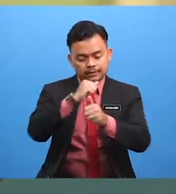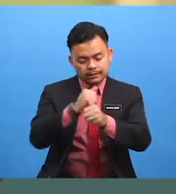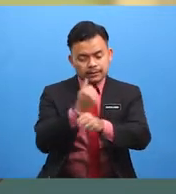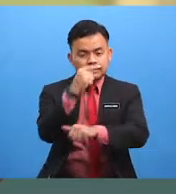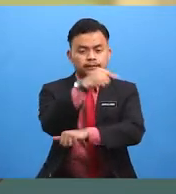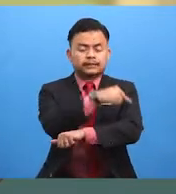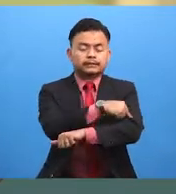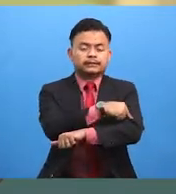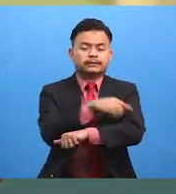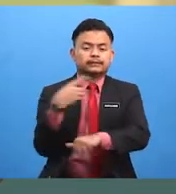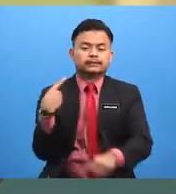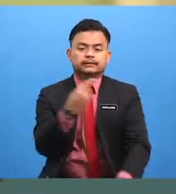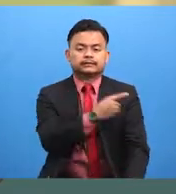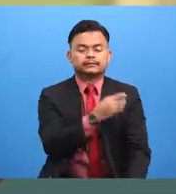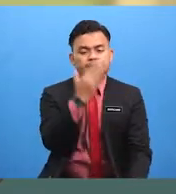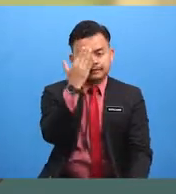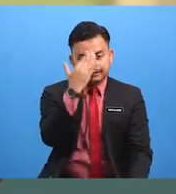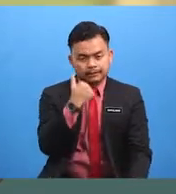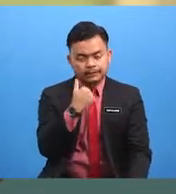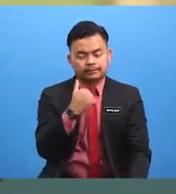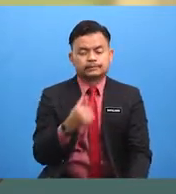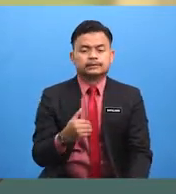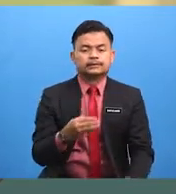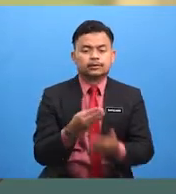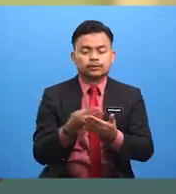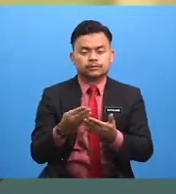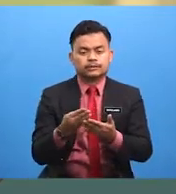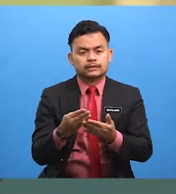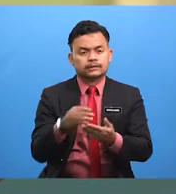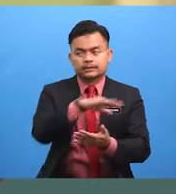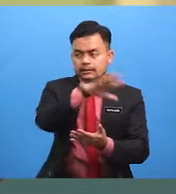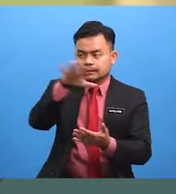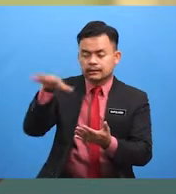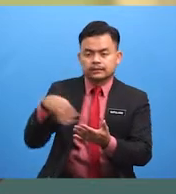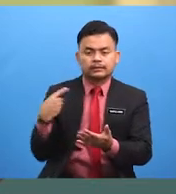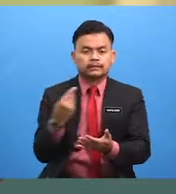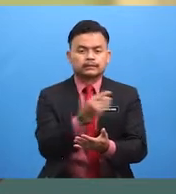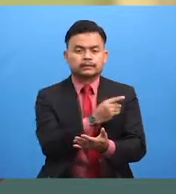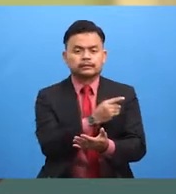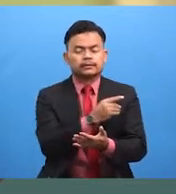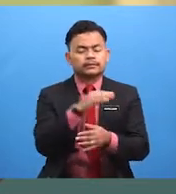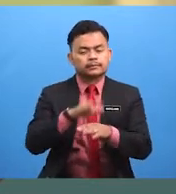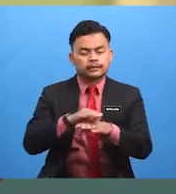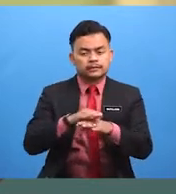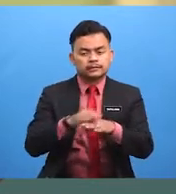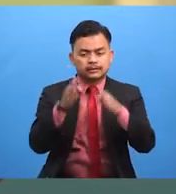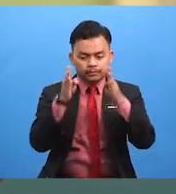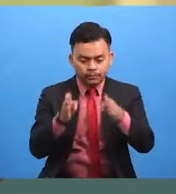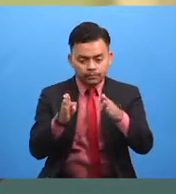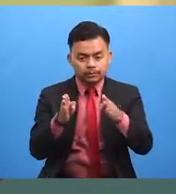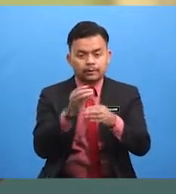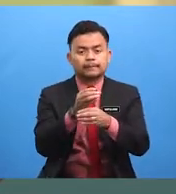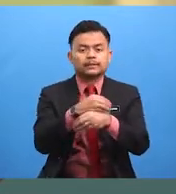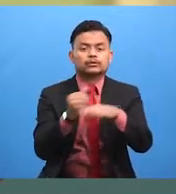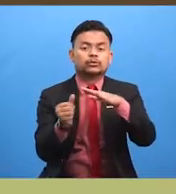Kenapa agaknya objek di sekeliling kita terdiri daripada pelbagai bongkah bentuk asas?